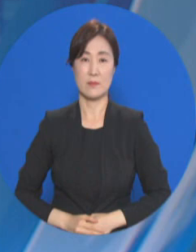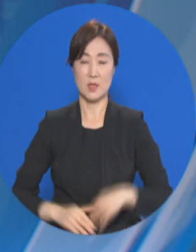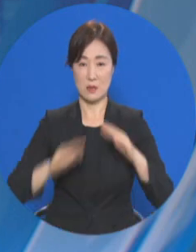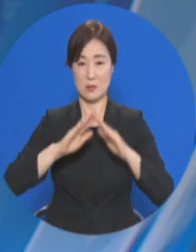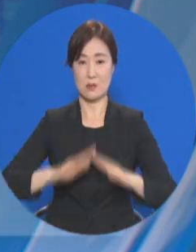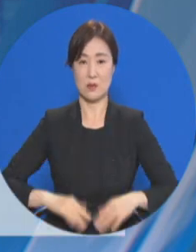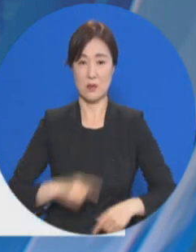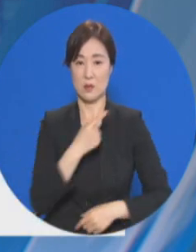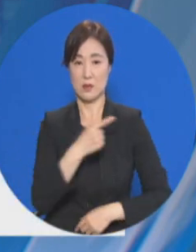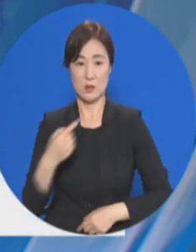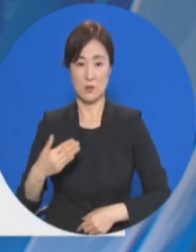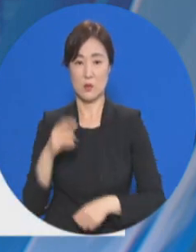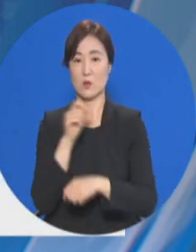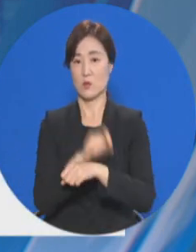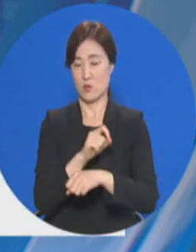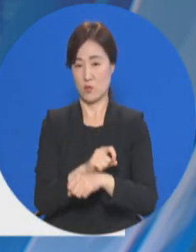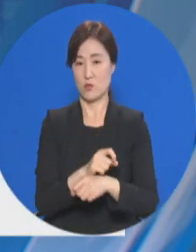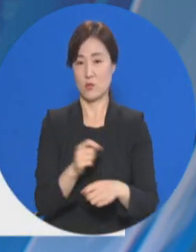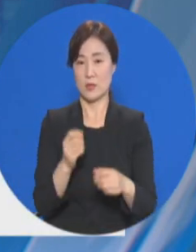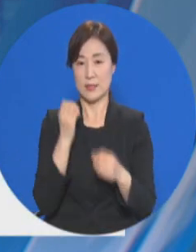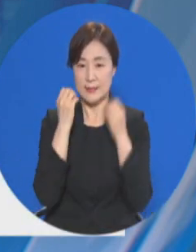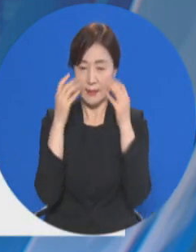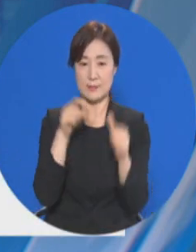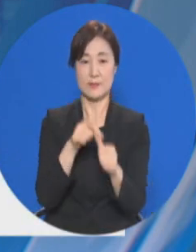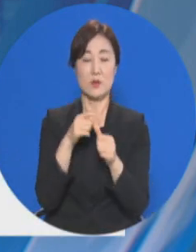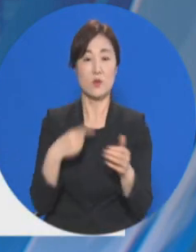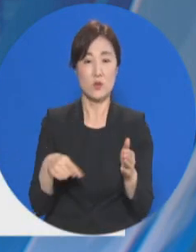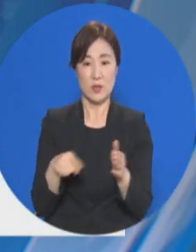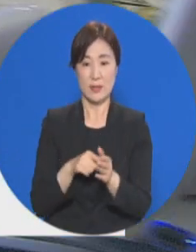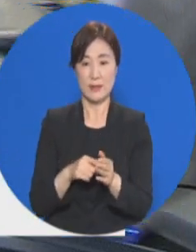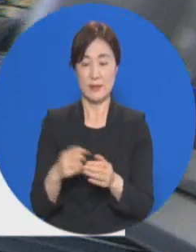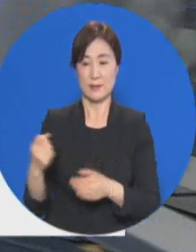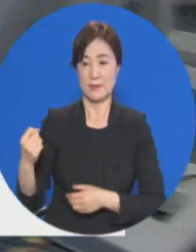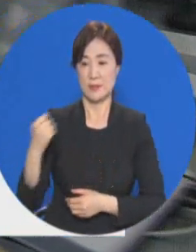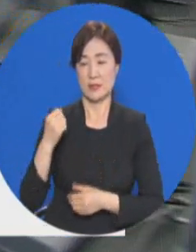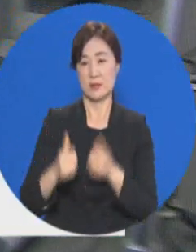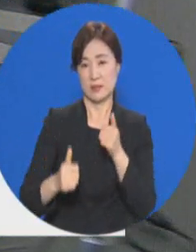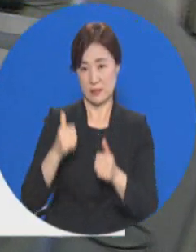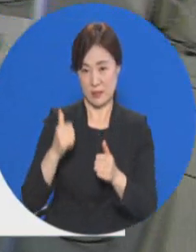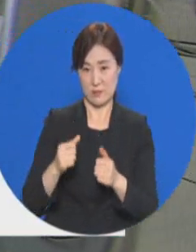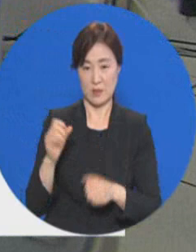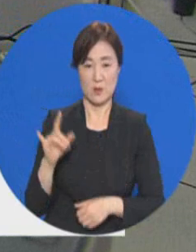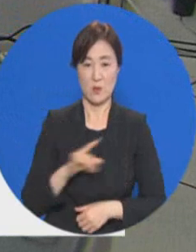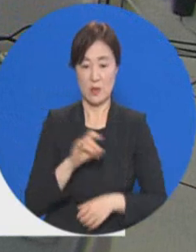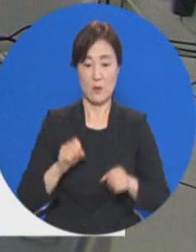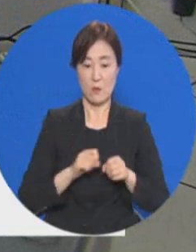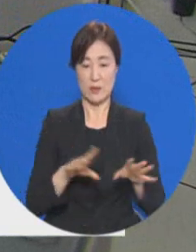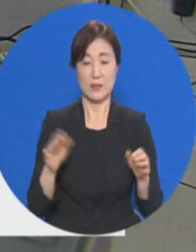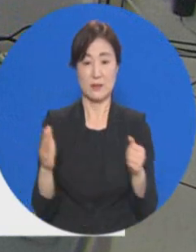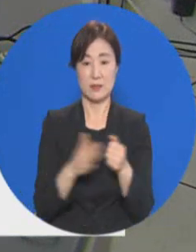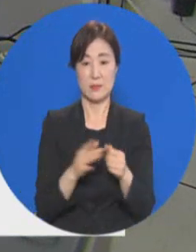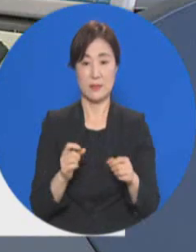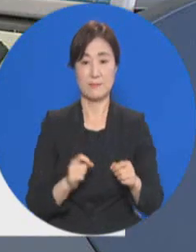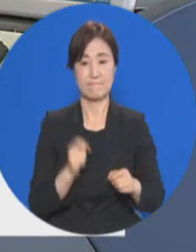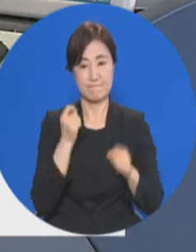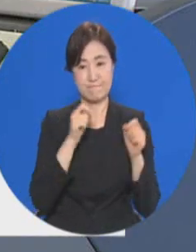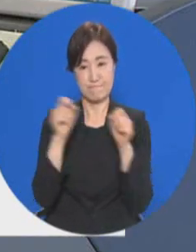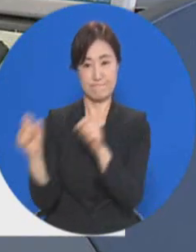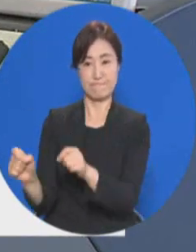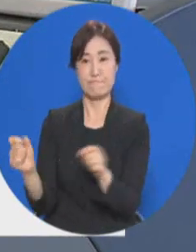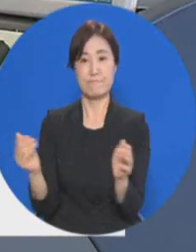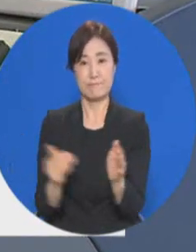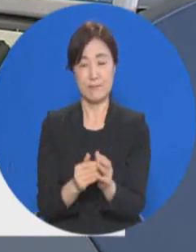전남 소방공무원 신규 채용을 위한 체력시험이 코로나19 확산세로 인해 연기됐습니다. 전남